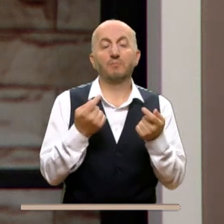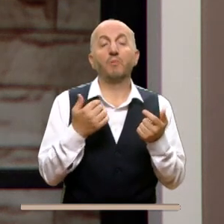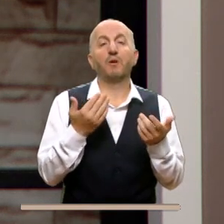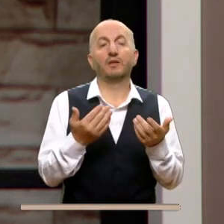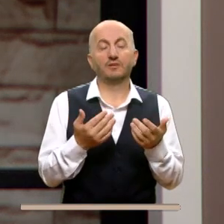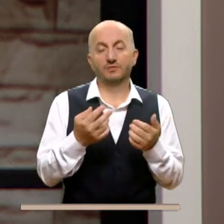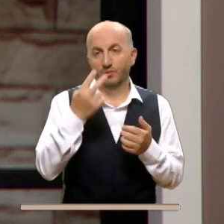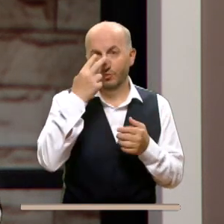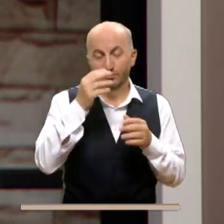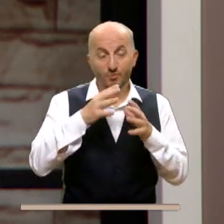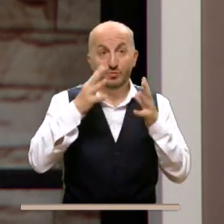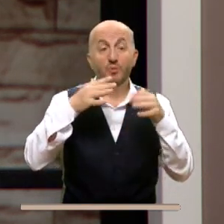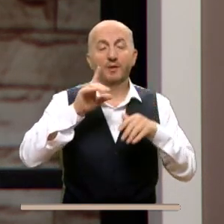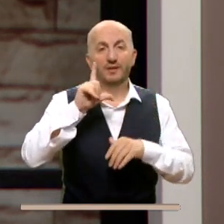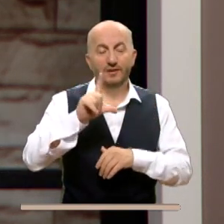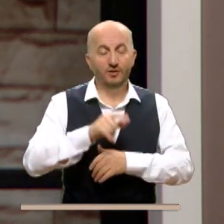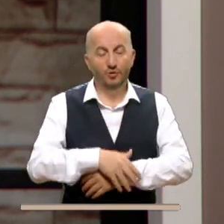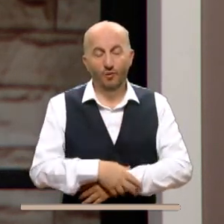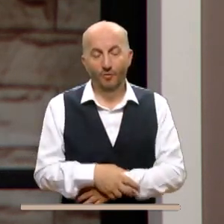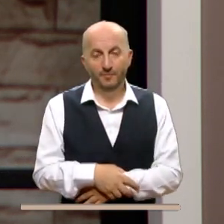lazım. Gözde çok büyütmemek gerekiyor.